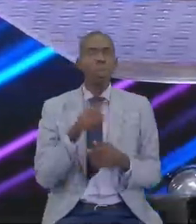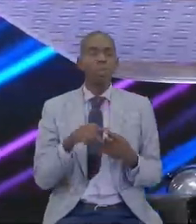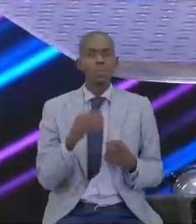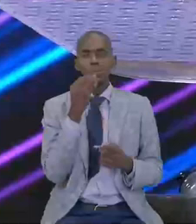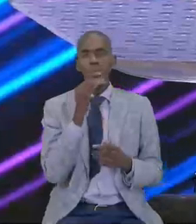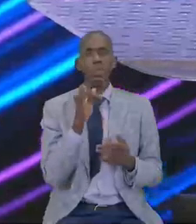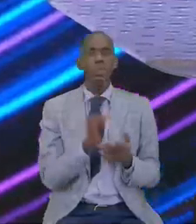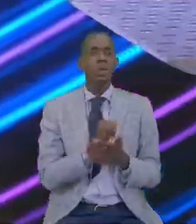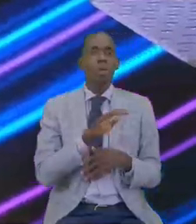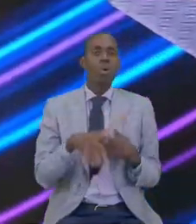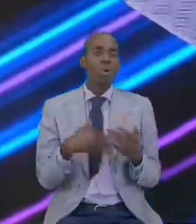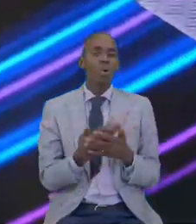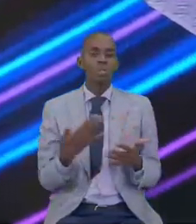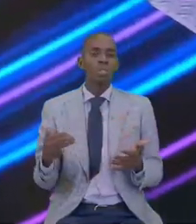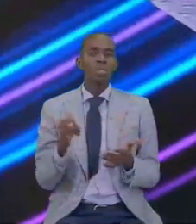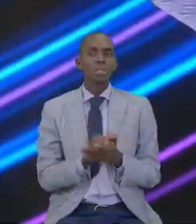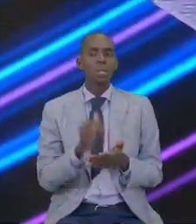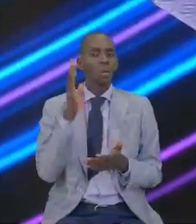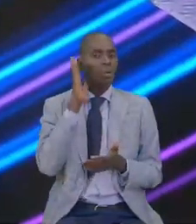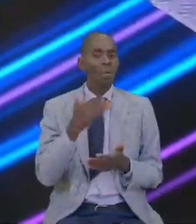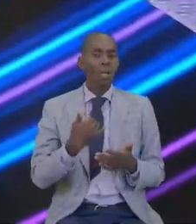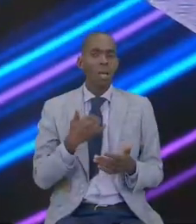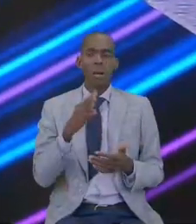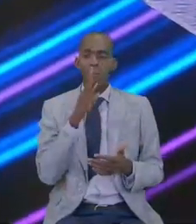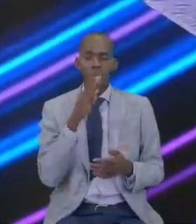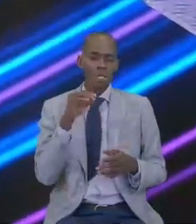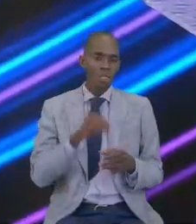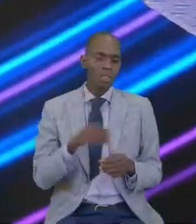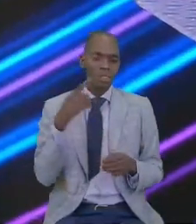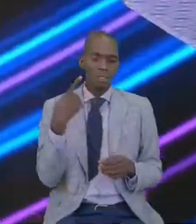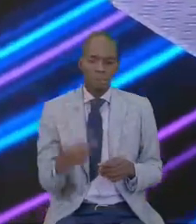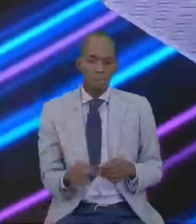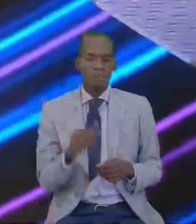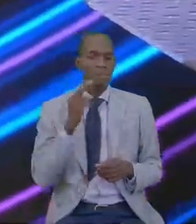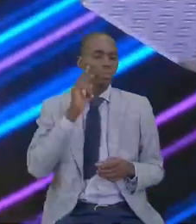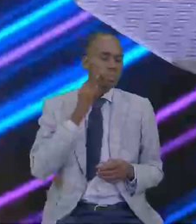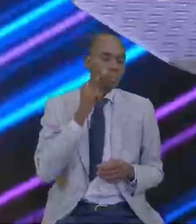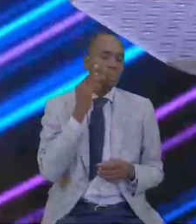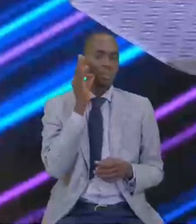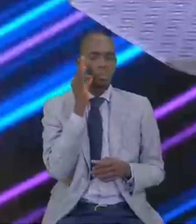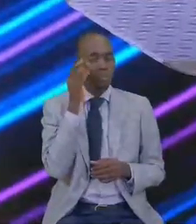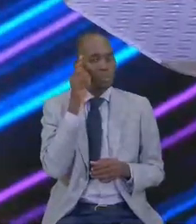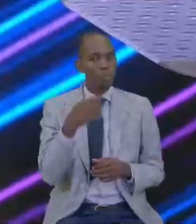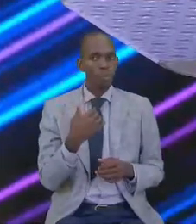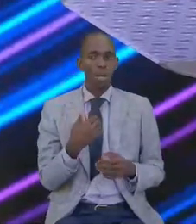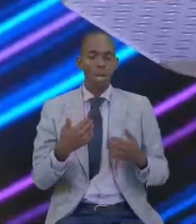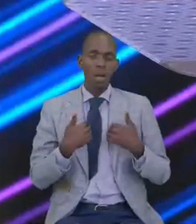qui devaient être dans la carotte, dans les légumes, dans les fruits pour toi, tu as déjà tout